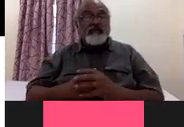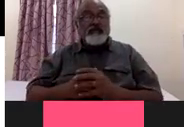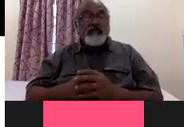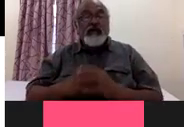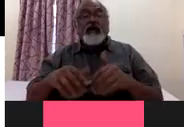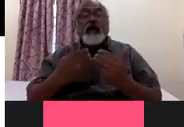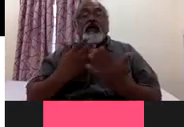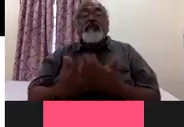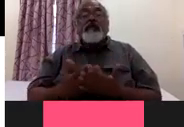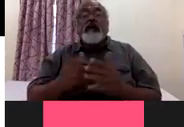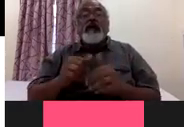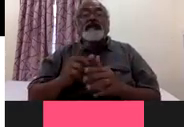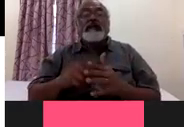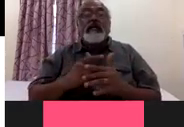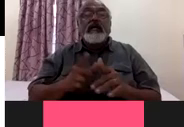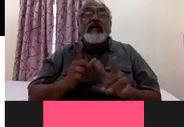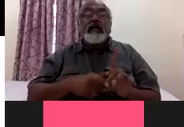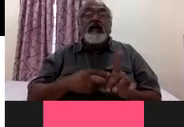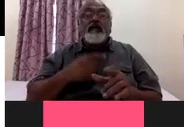आप अजय को क्या कहेंगे?